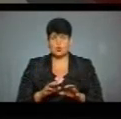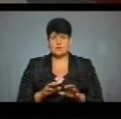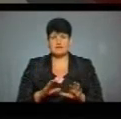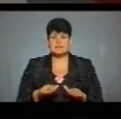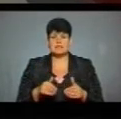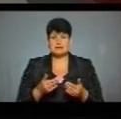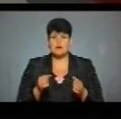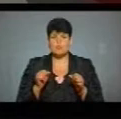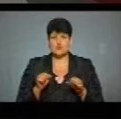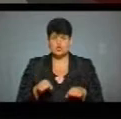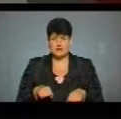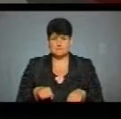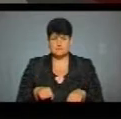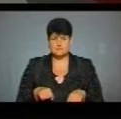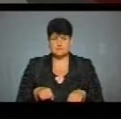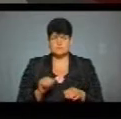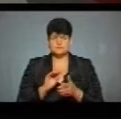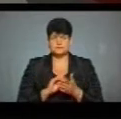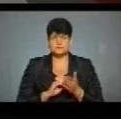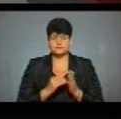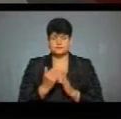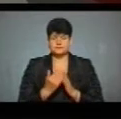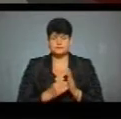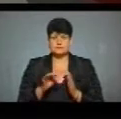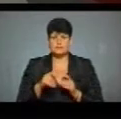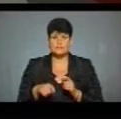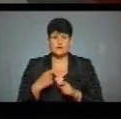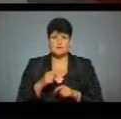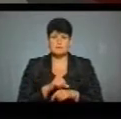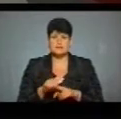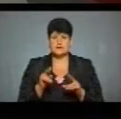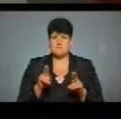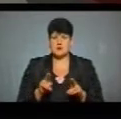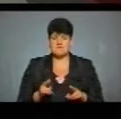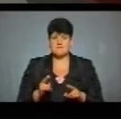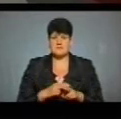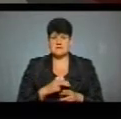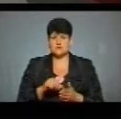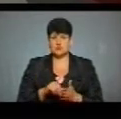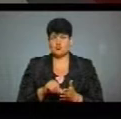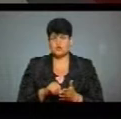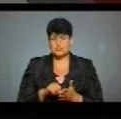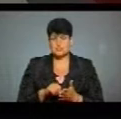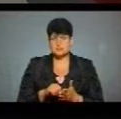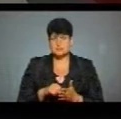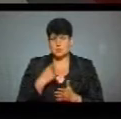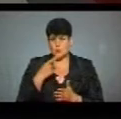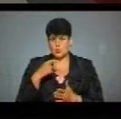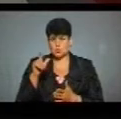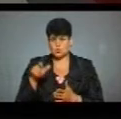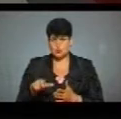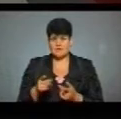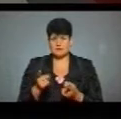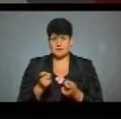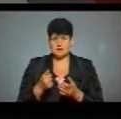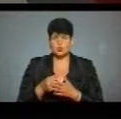надав можливість складати протоколи про порушення митних правил без участі особи, яка